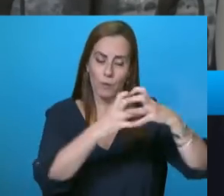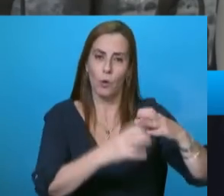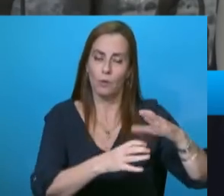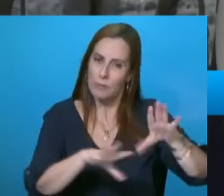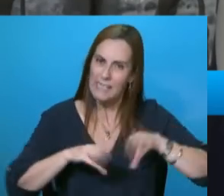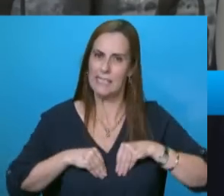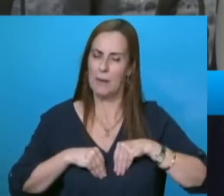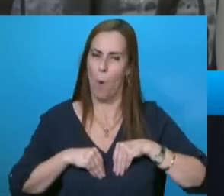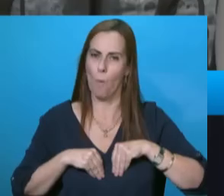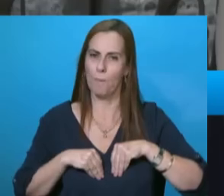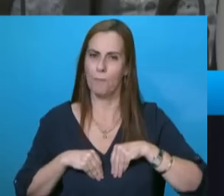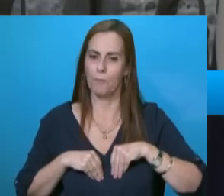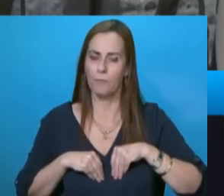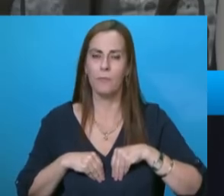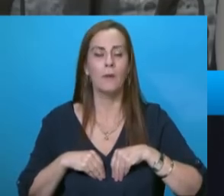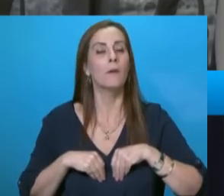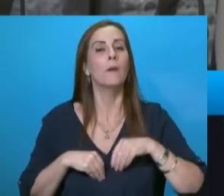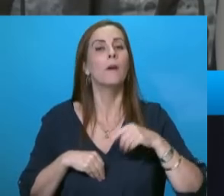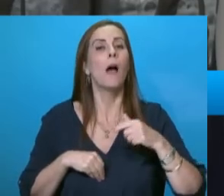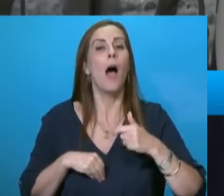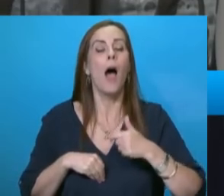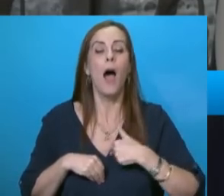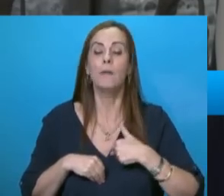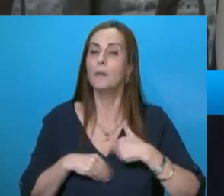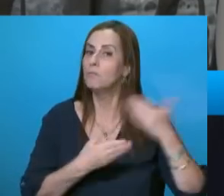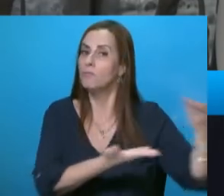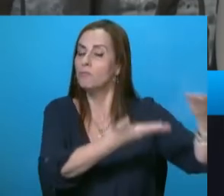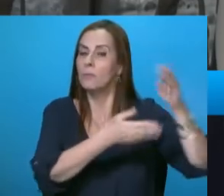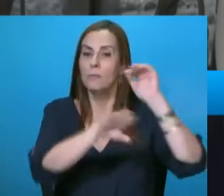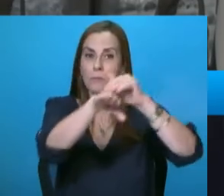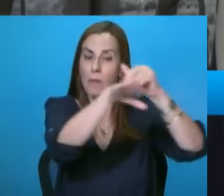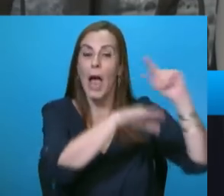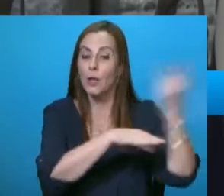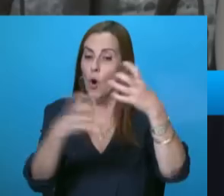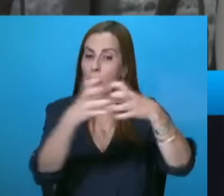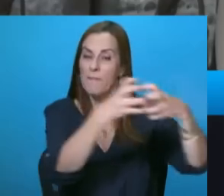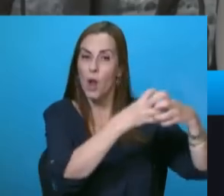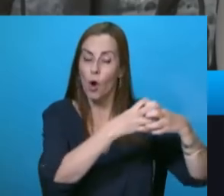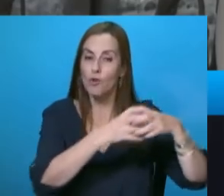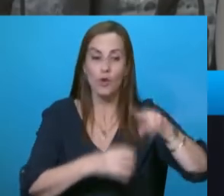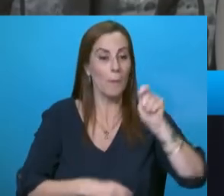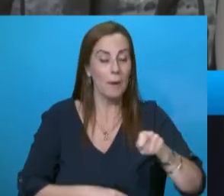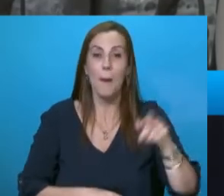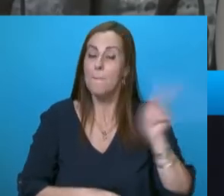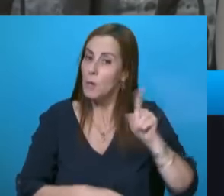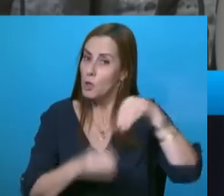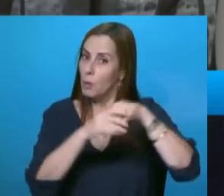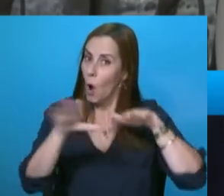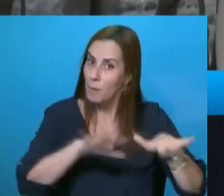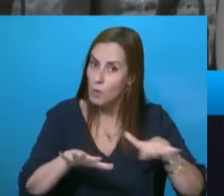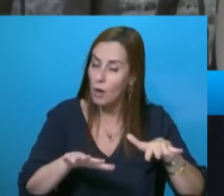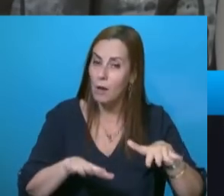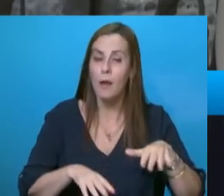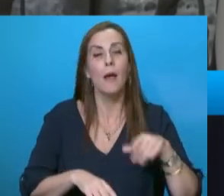הכנסת. במסגרת הזו אזמין את כל הסיעות המרכיבות את הבית, אלה שיהיו בממשלה